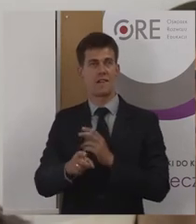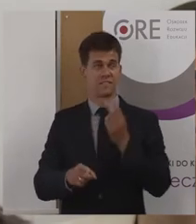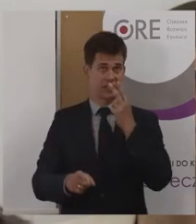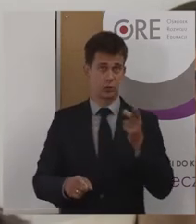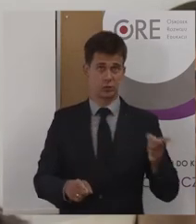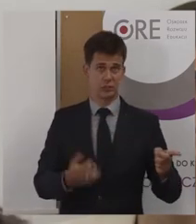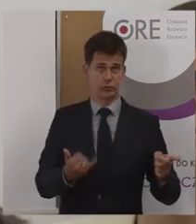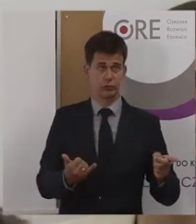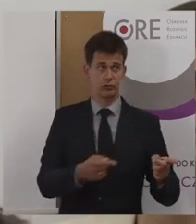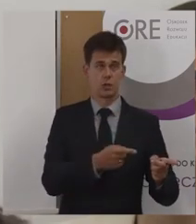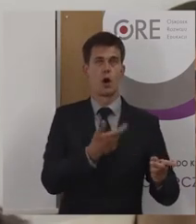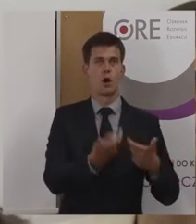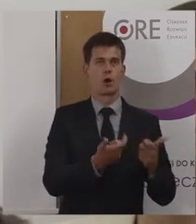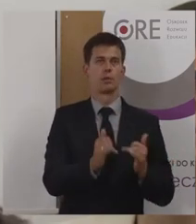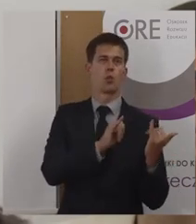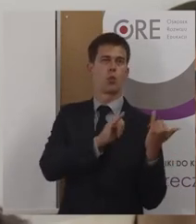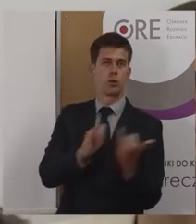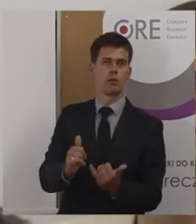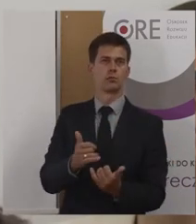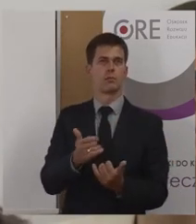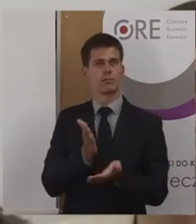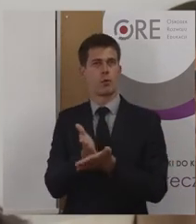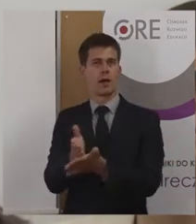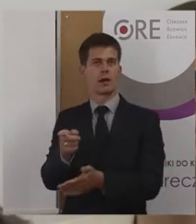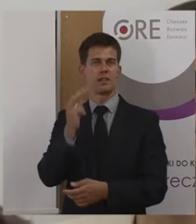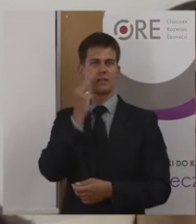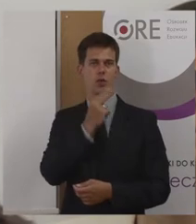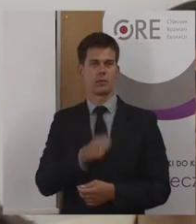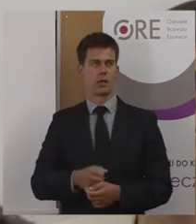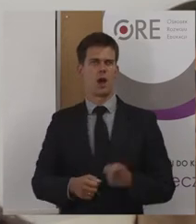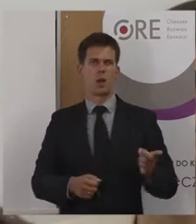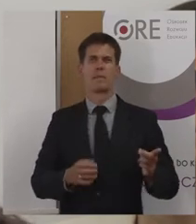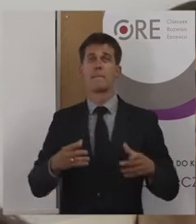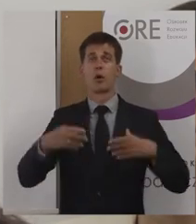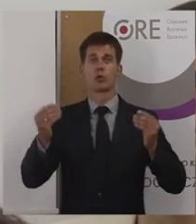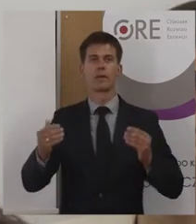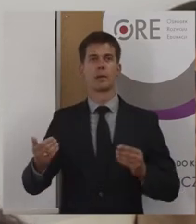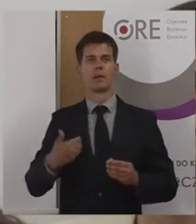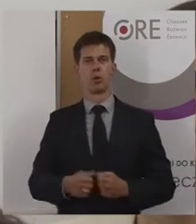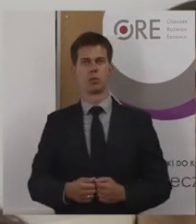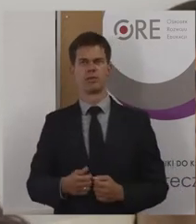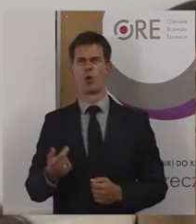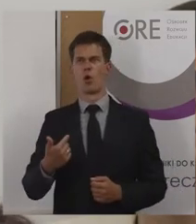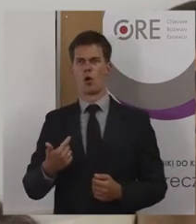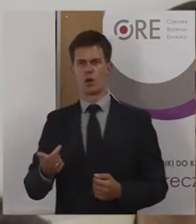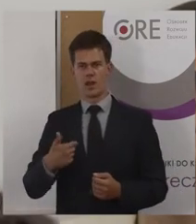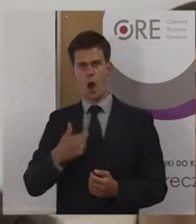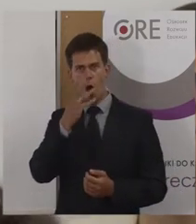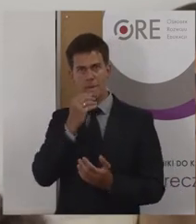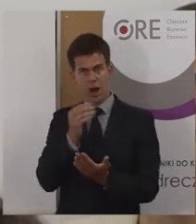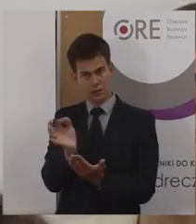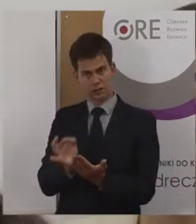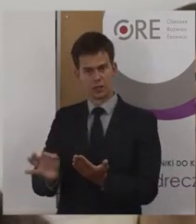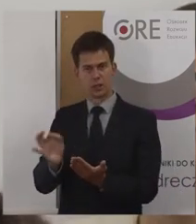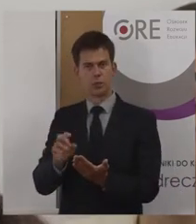widzące. Największy sukces, jaki kiedyś mieliśmy, to był taki, o, ale tym dzieciom niewidomym fajnie, szkoda, że ja nie jestem niewidomy.